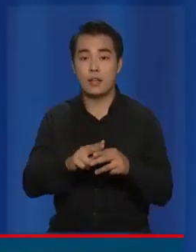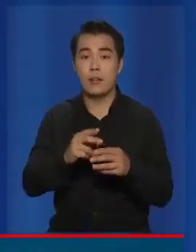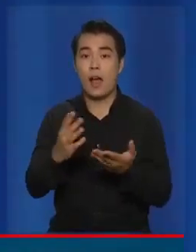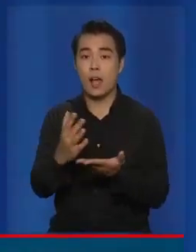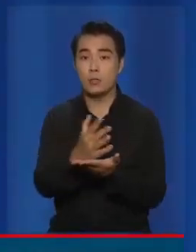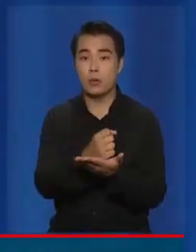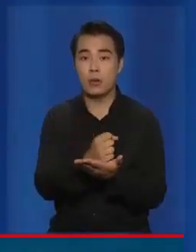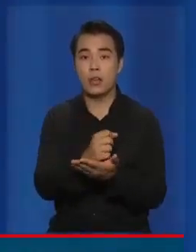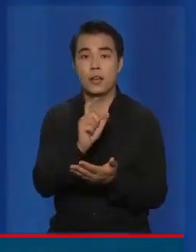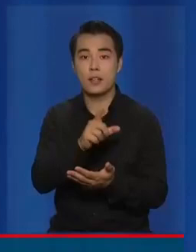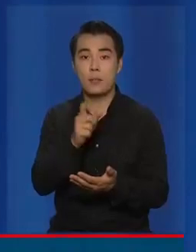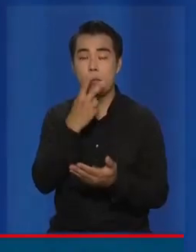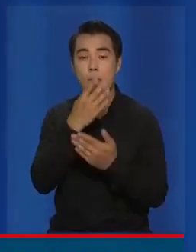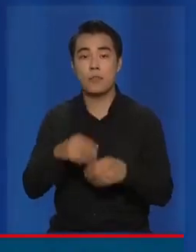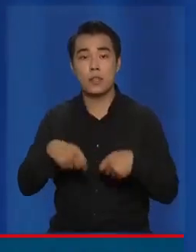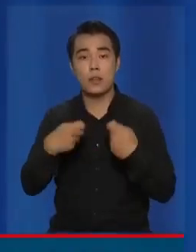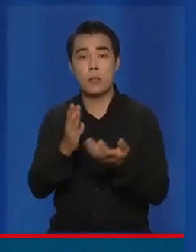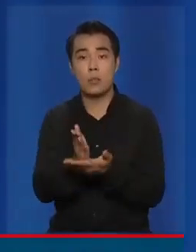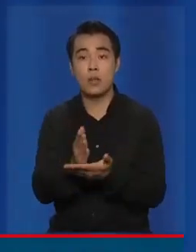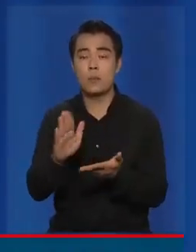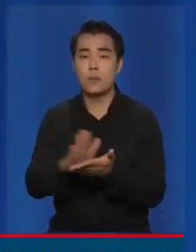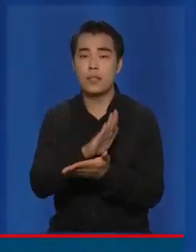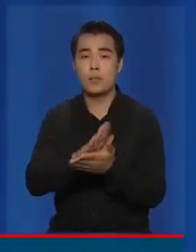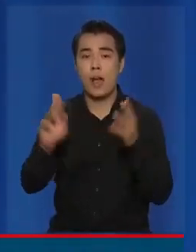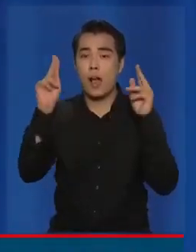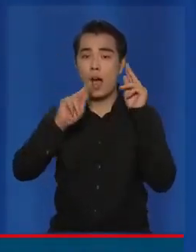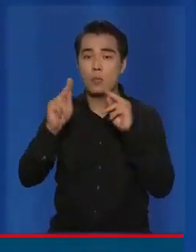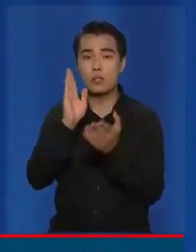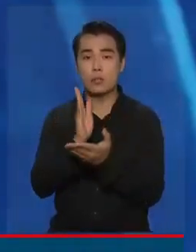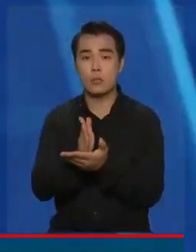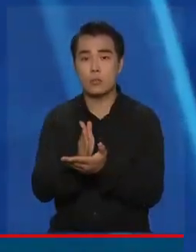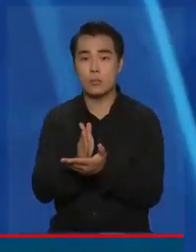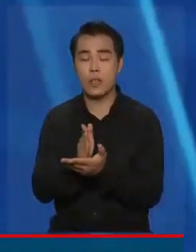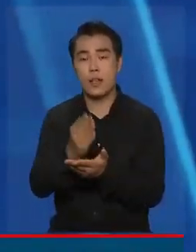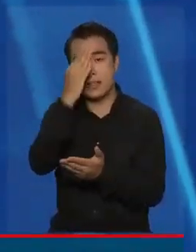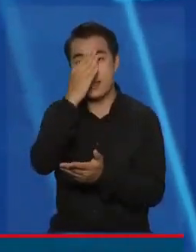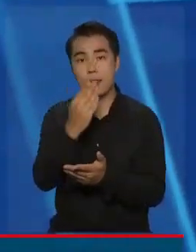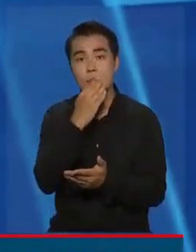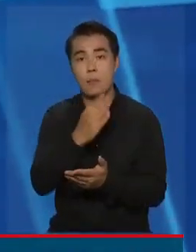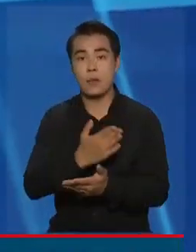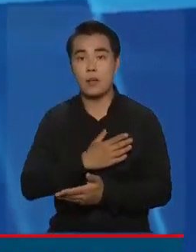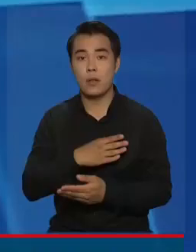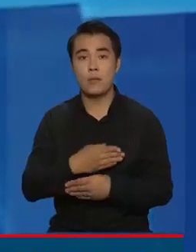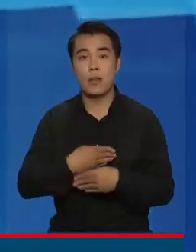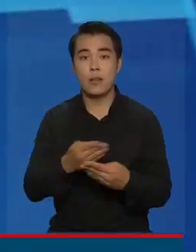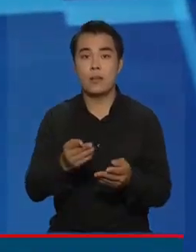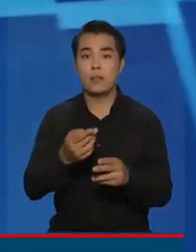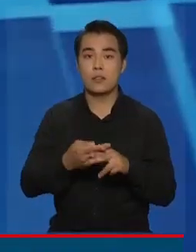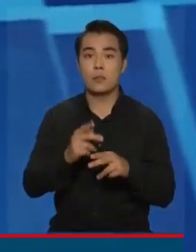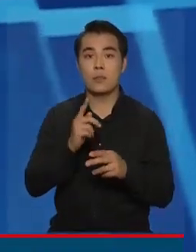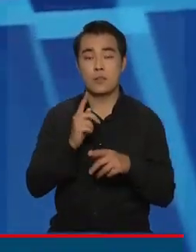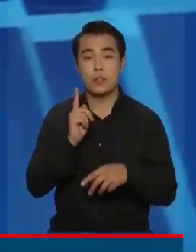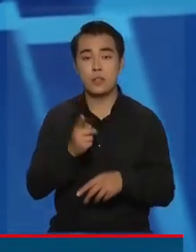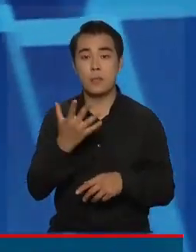отбора ребятам предоставляется возможность бесплатного обучения. Вот летом мы выдали таким образом